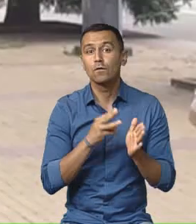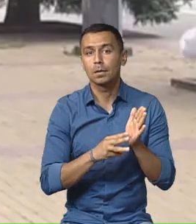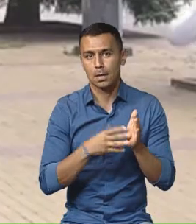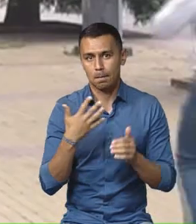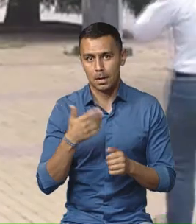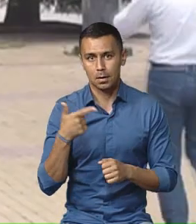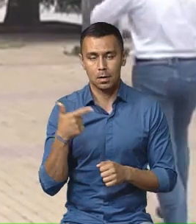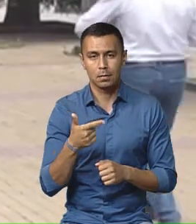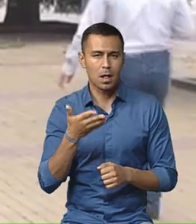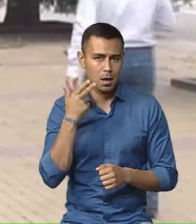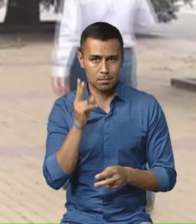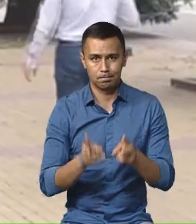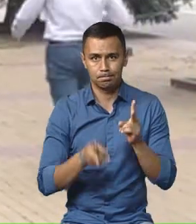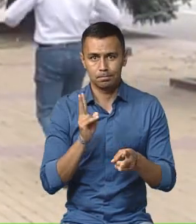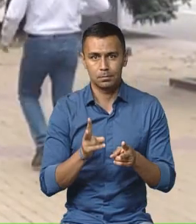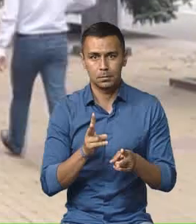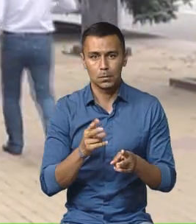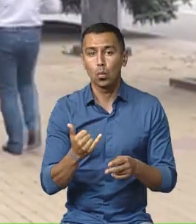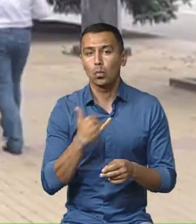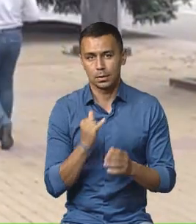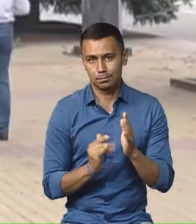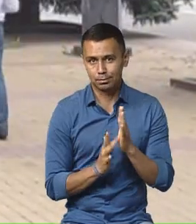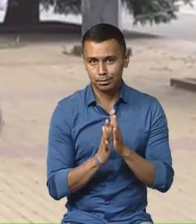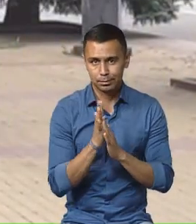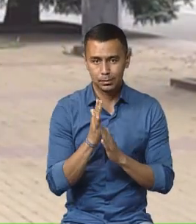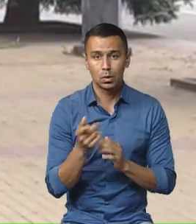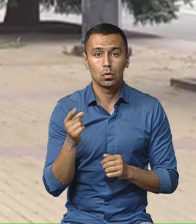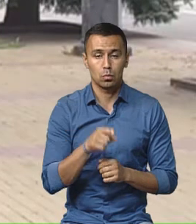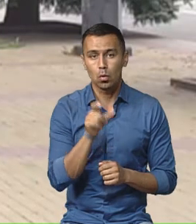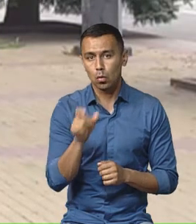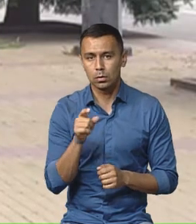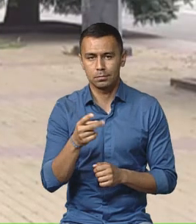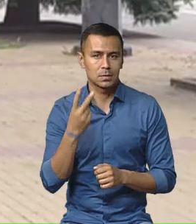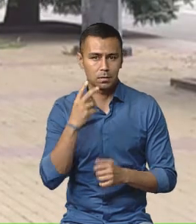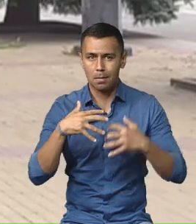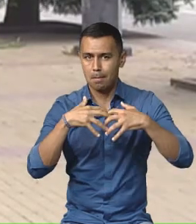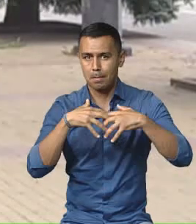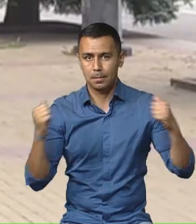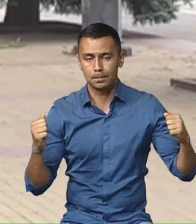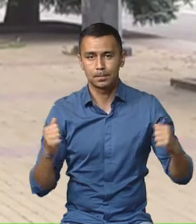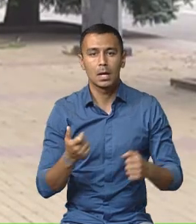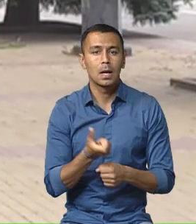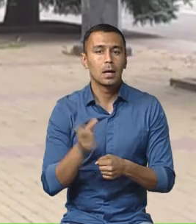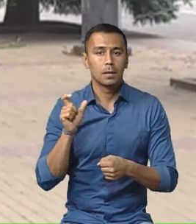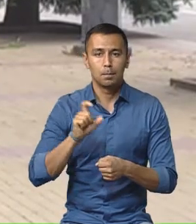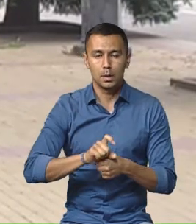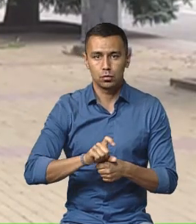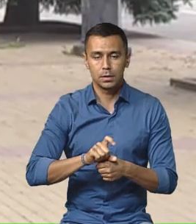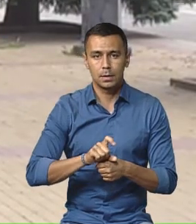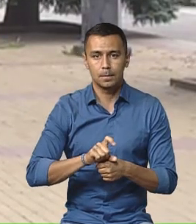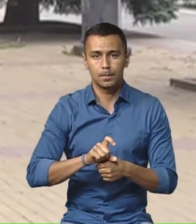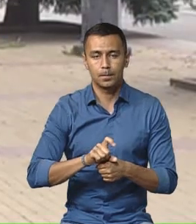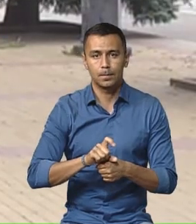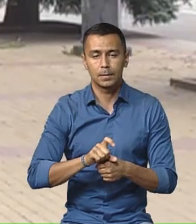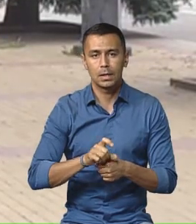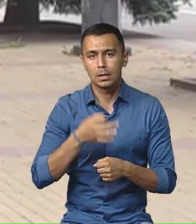85. Легка в приготуванні, вона в нас вирощується, тому люди на неї завжди ажіотаж. Більшості, давайте